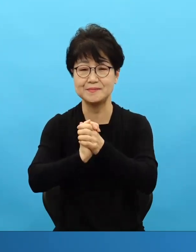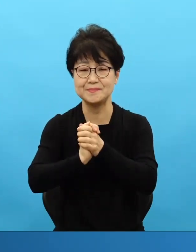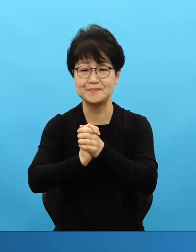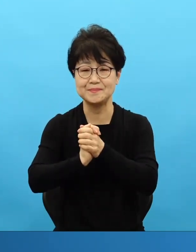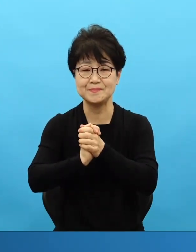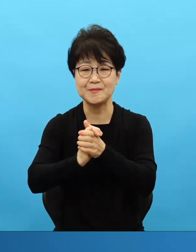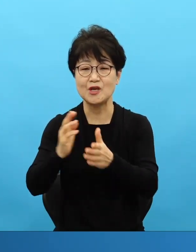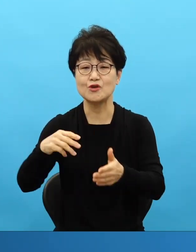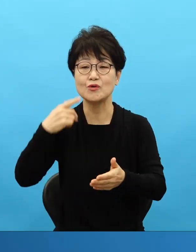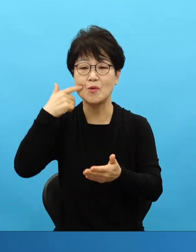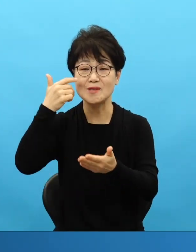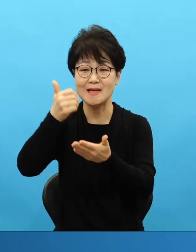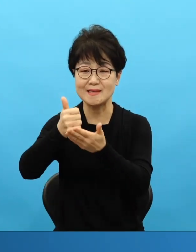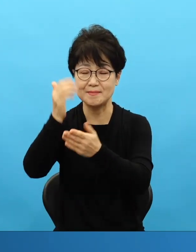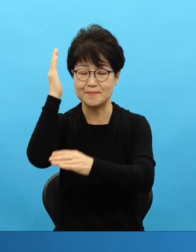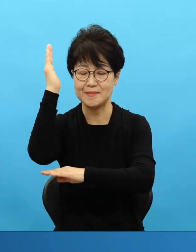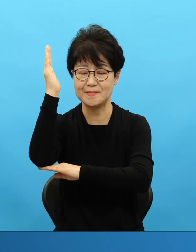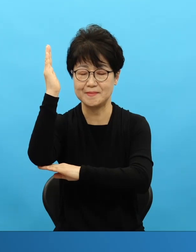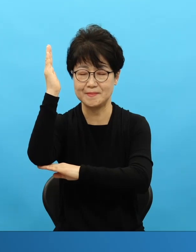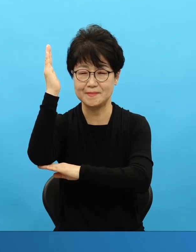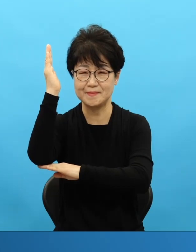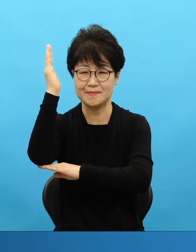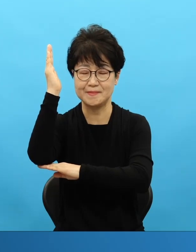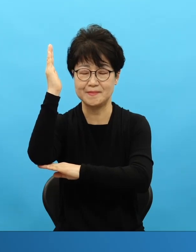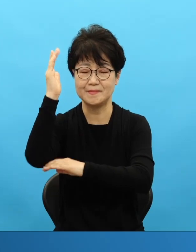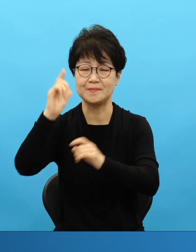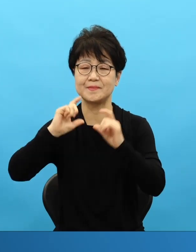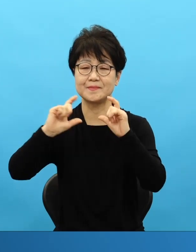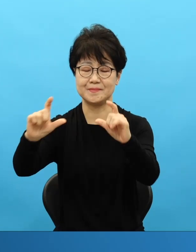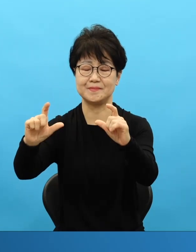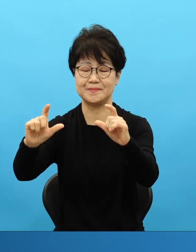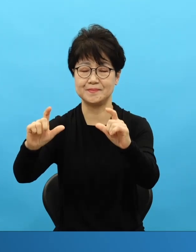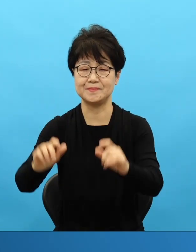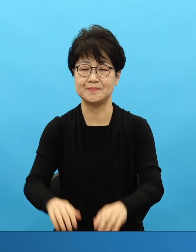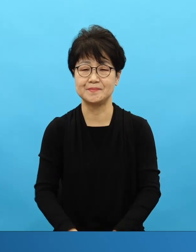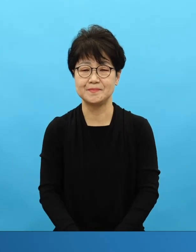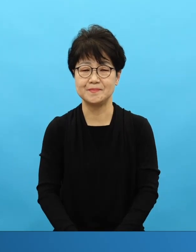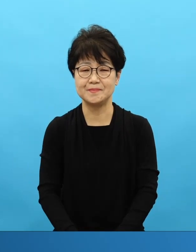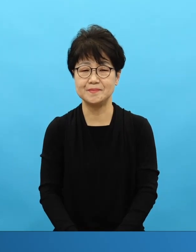목사님 나오셔서 구역공과 메시지 선포해 주시겠습니다.